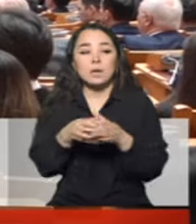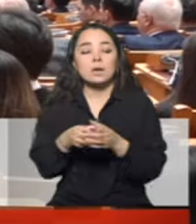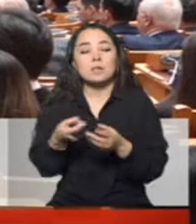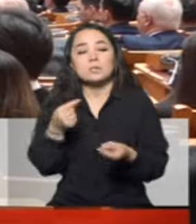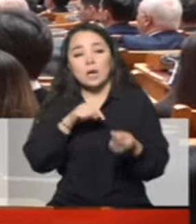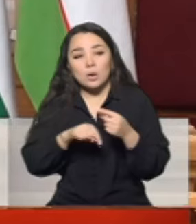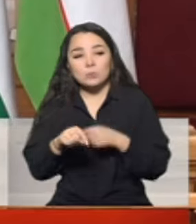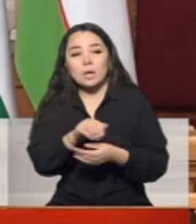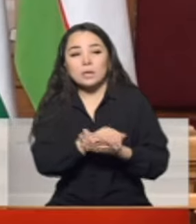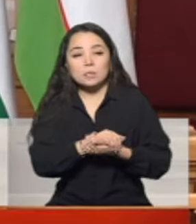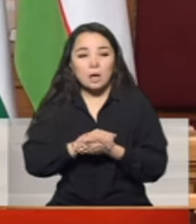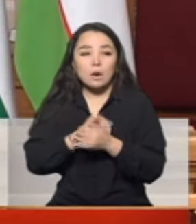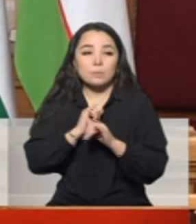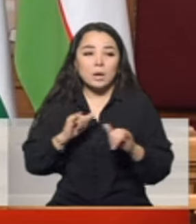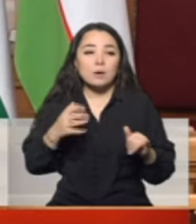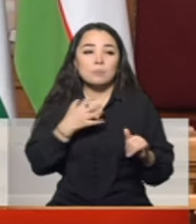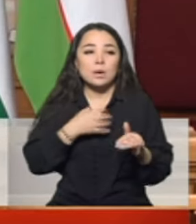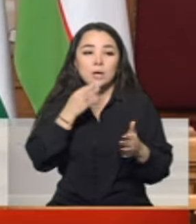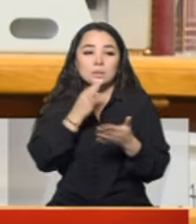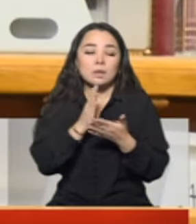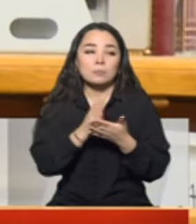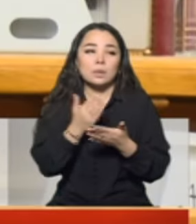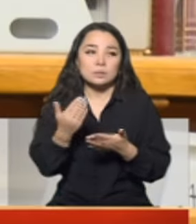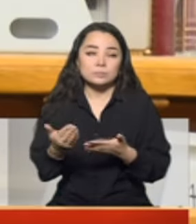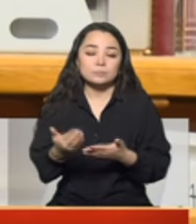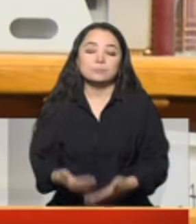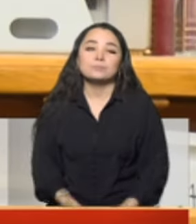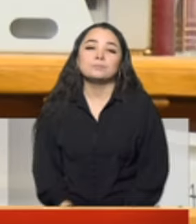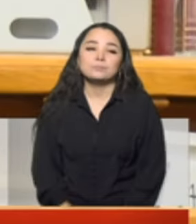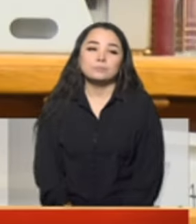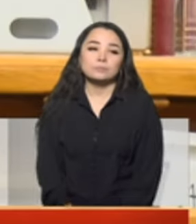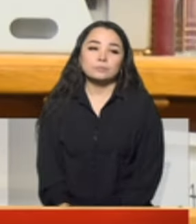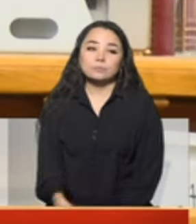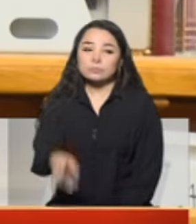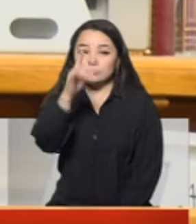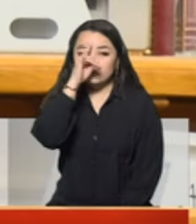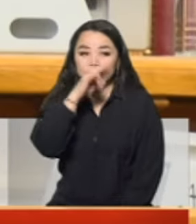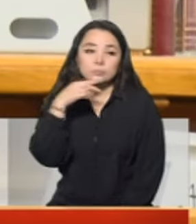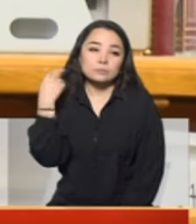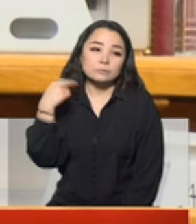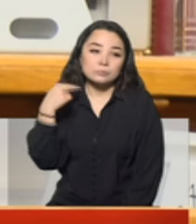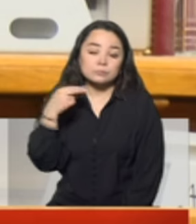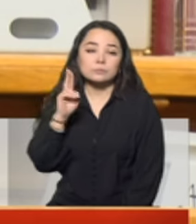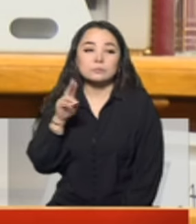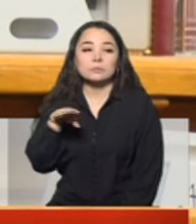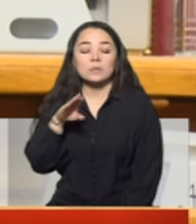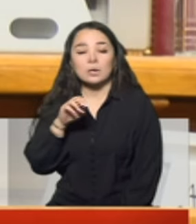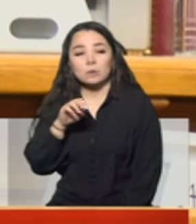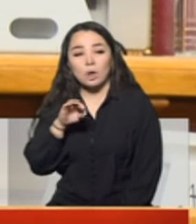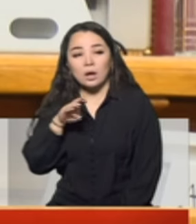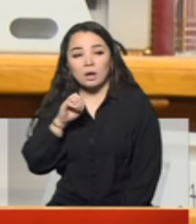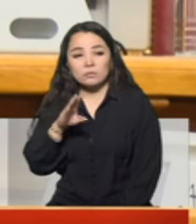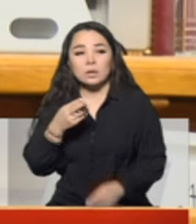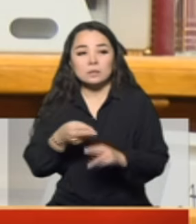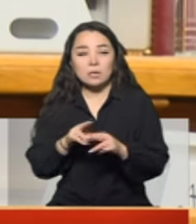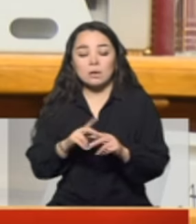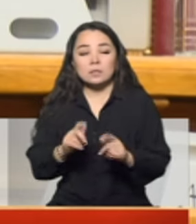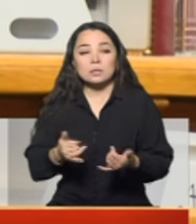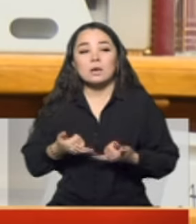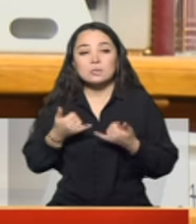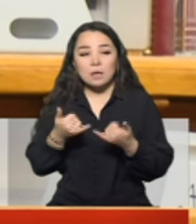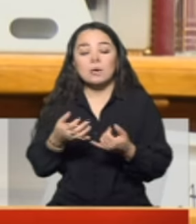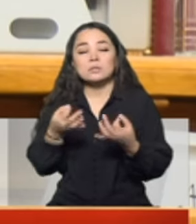мемлекетаралық ынтымақтастықты нығайтудағы маңызына тоқталды. Қазақстан президенті Қасым Жомарт Кемелұлы Тоқаев атап